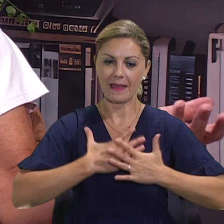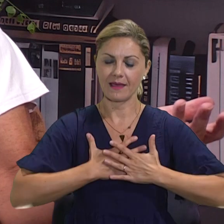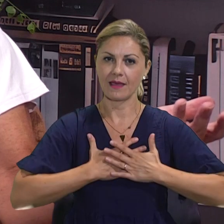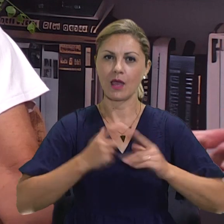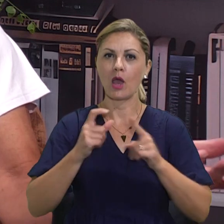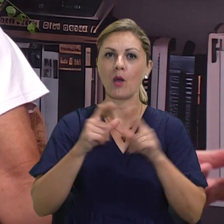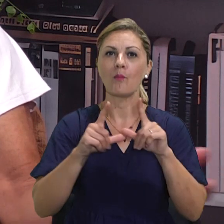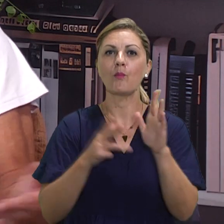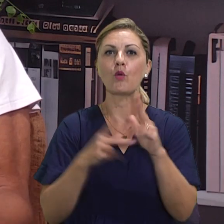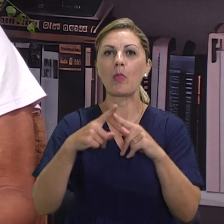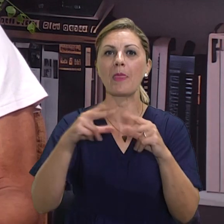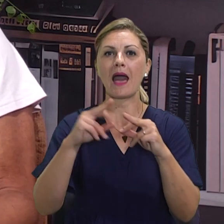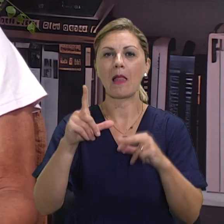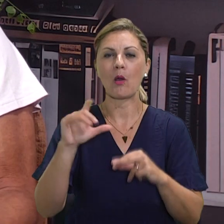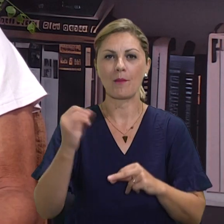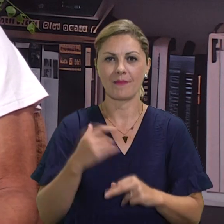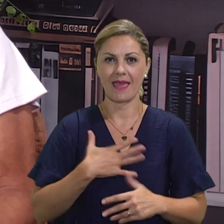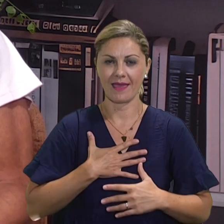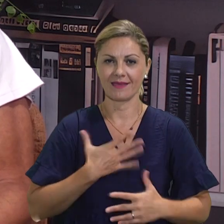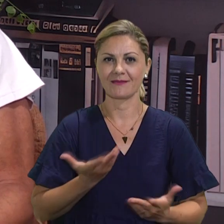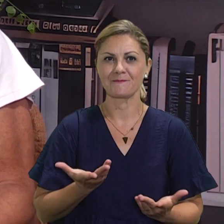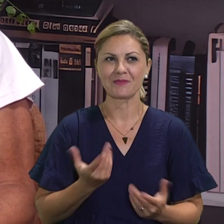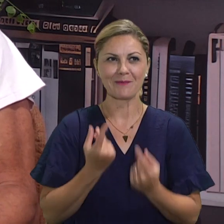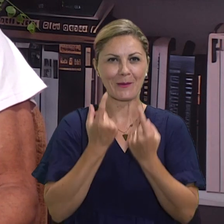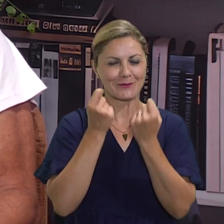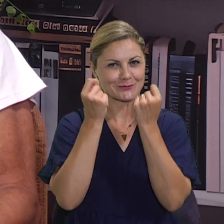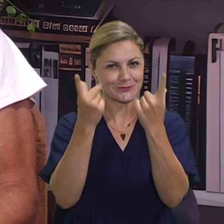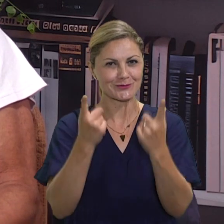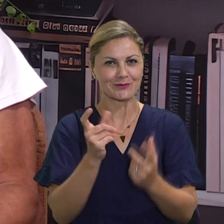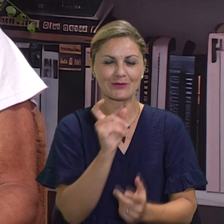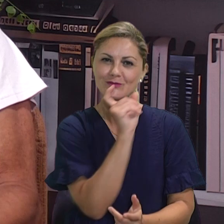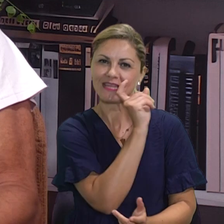me. Puntat znači ima tupal. To i tako možete tu